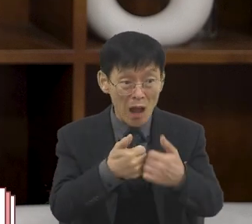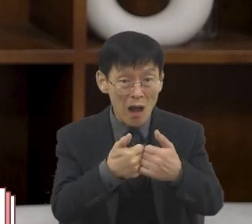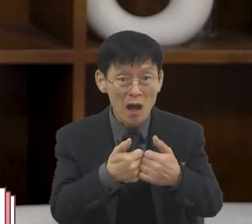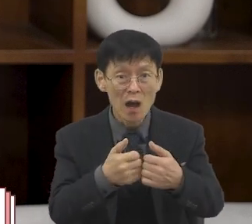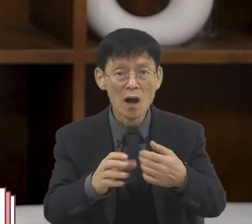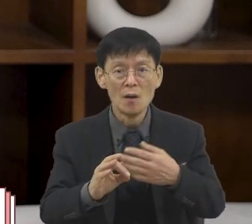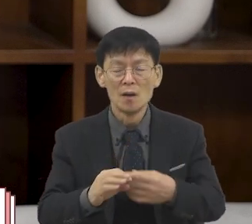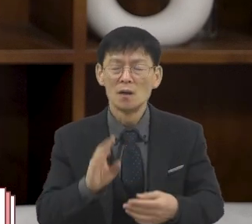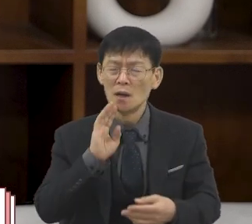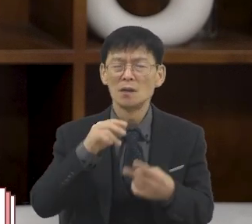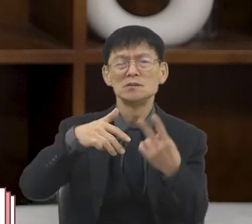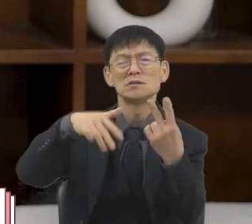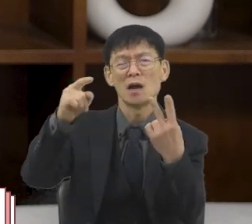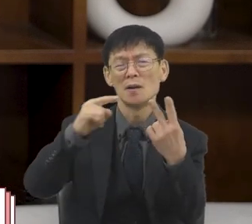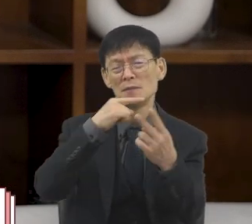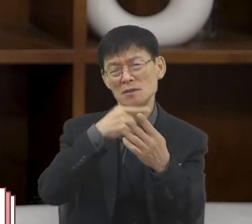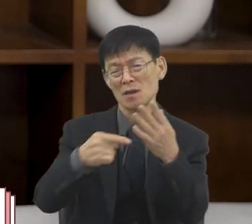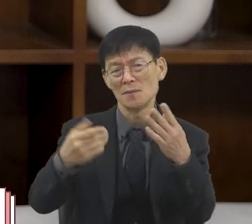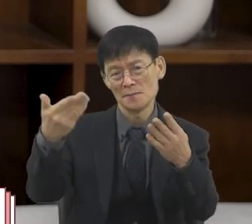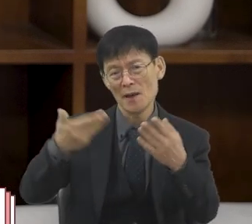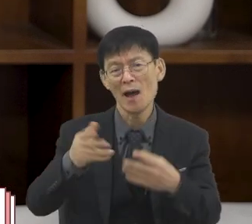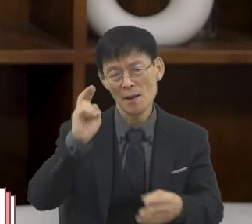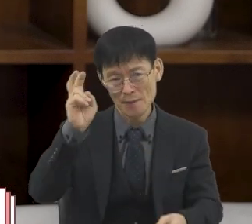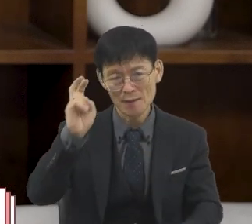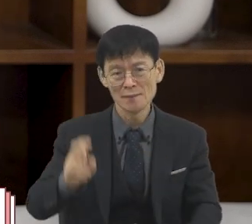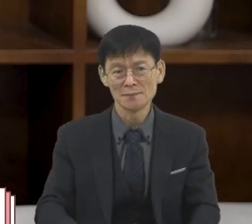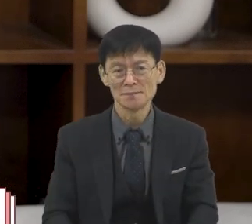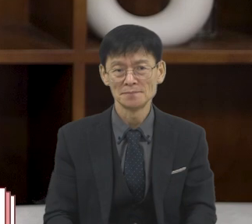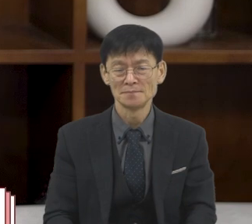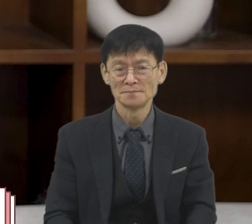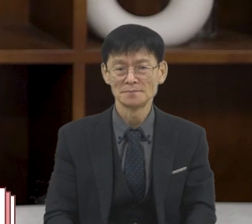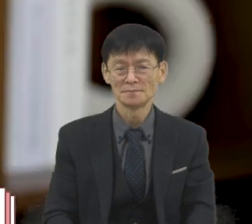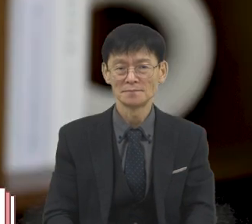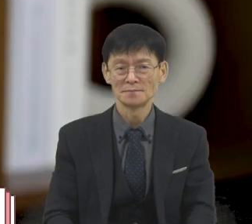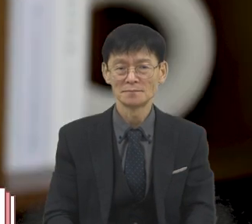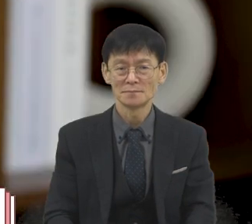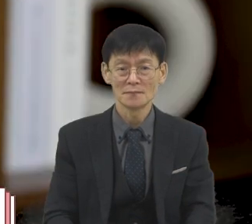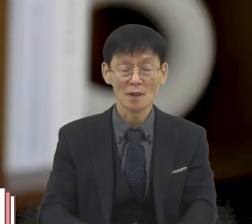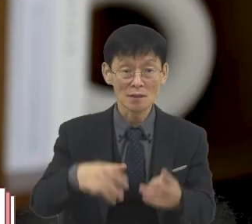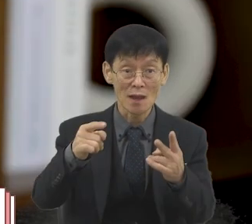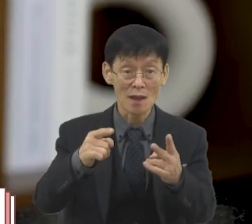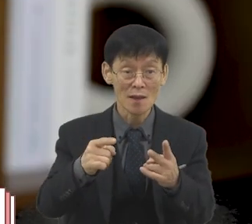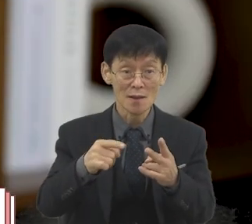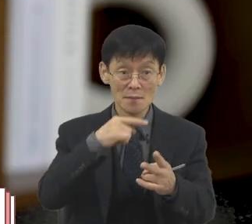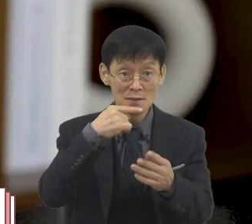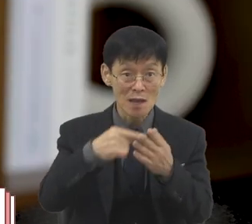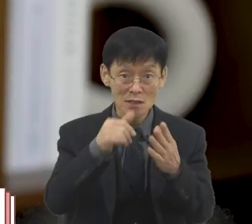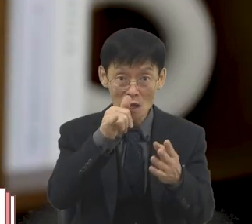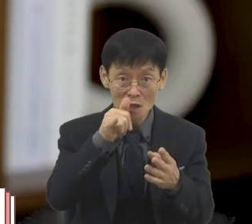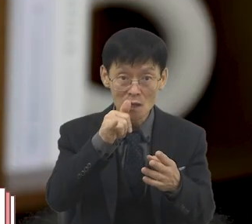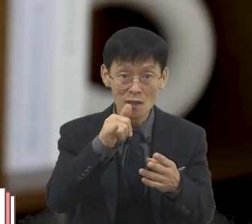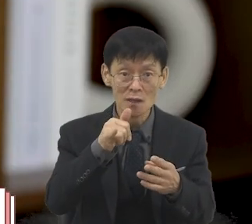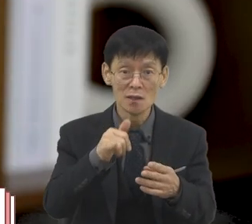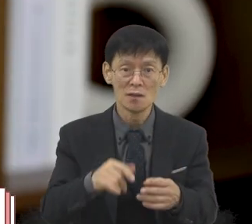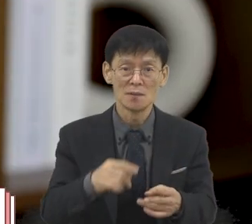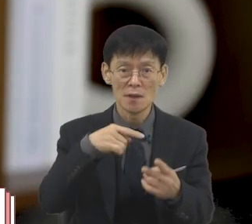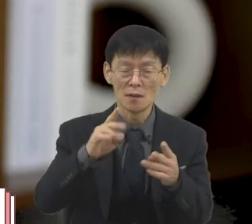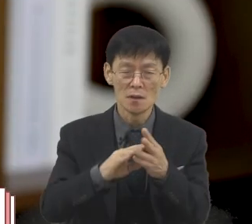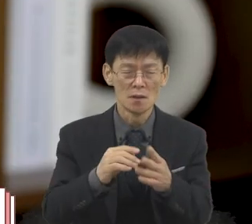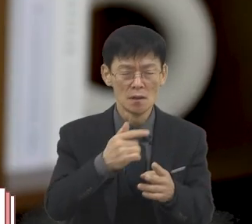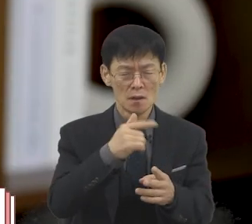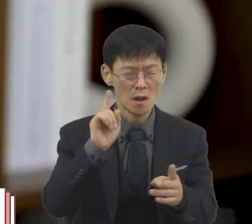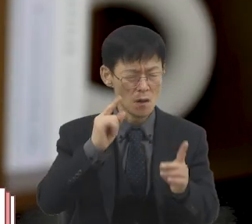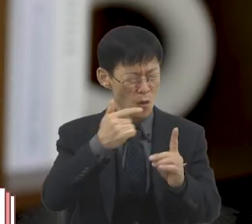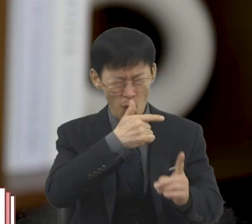가진 분이 상담하면 더 많은 사람이 2차 피해를 보겠네요. 2차 피해 사례를 봤는데요. 2차